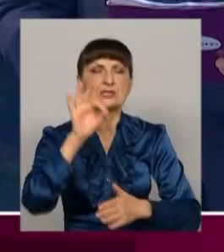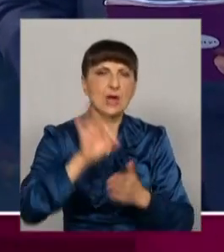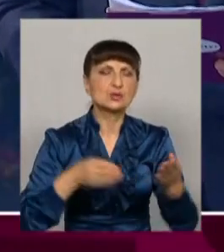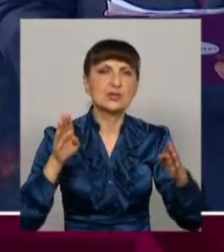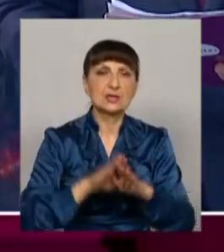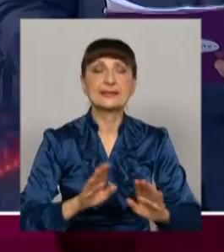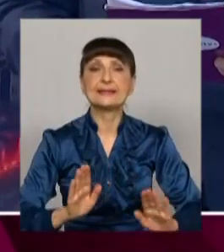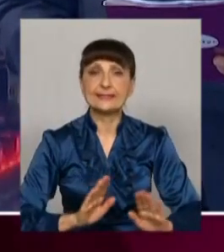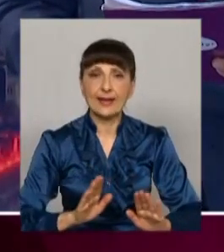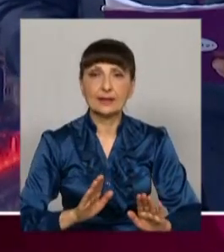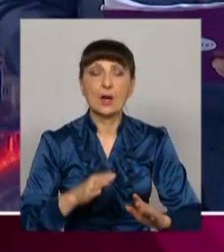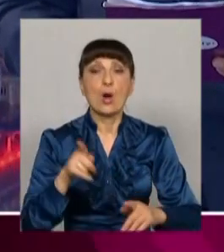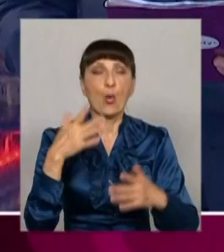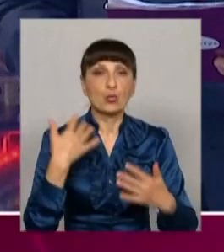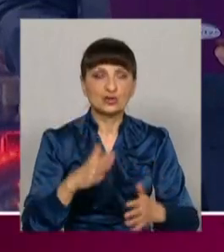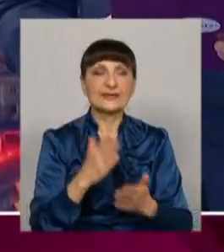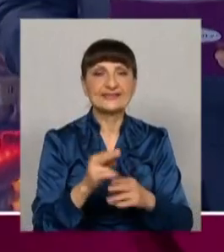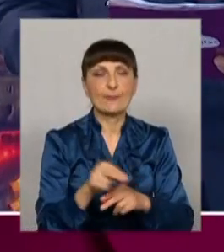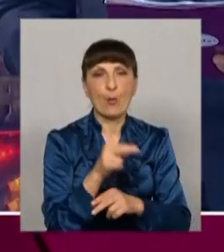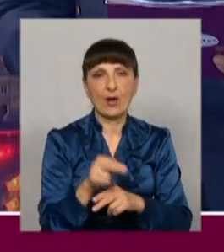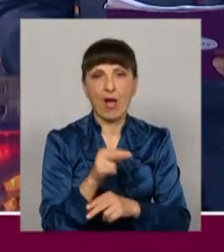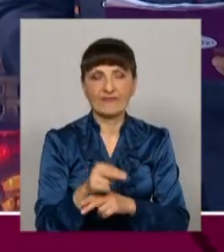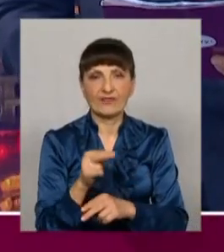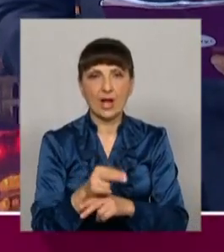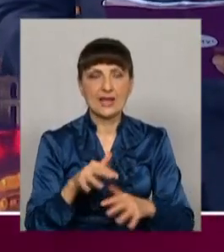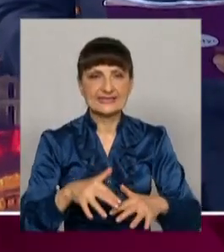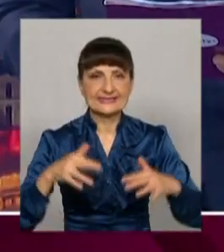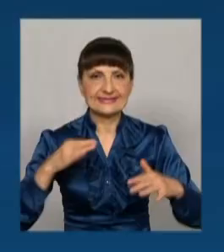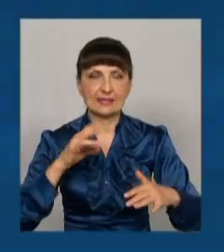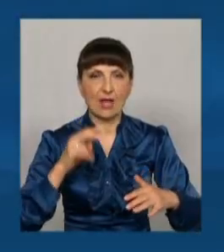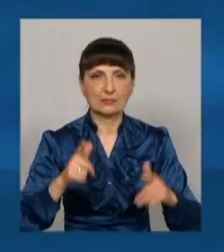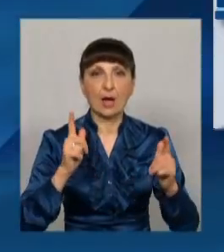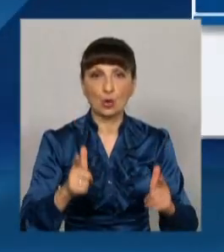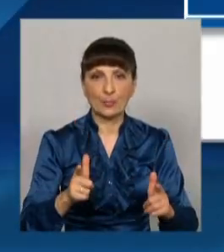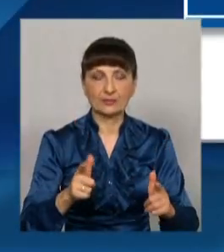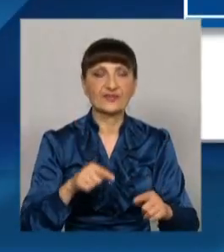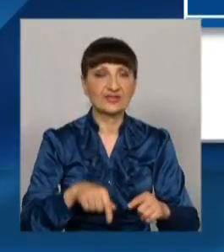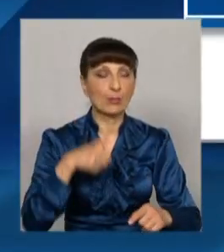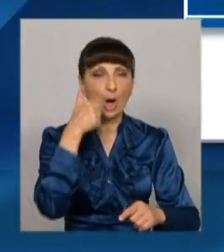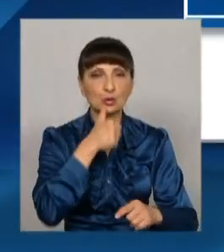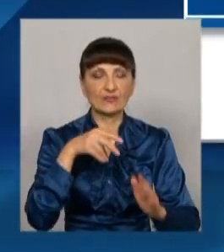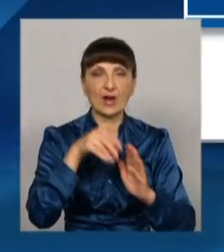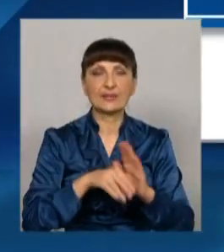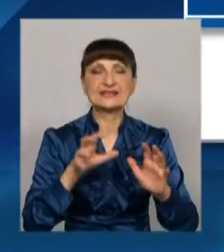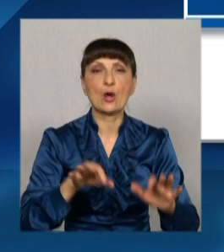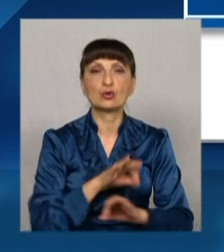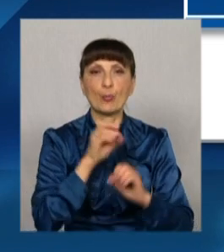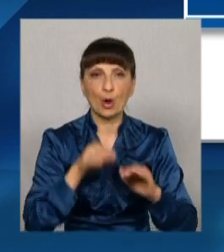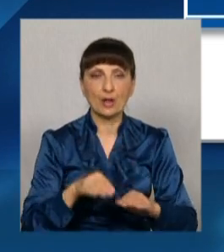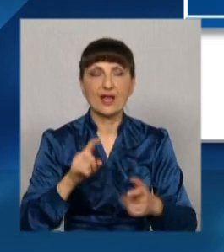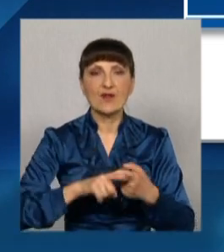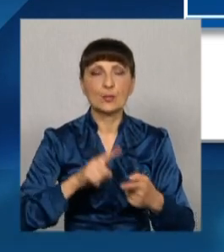более финрегулятор уже внес 6 поправок, одобренные Сенатом. В текущем году в рамках законопроекта по